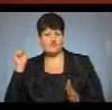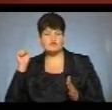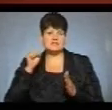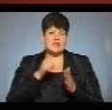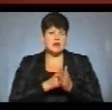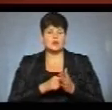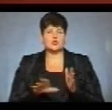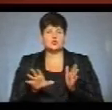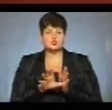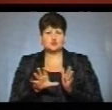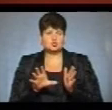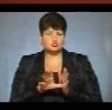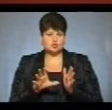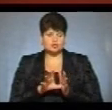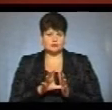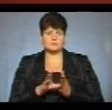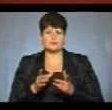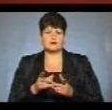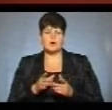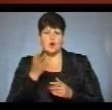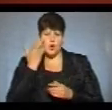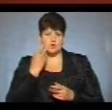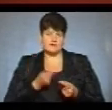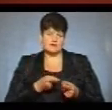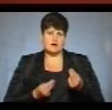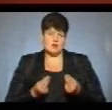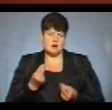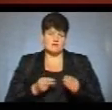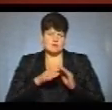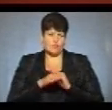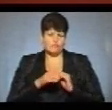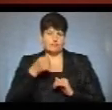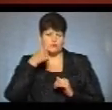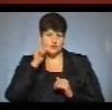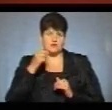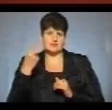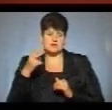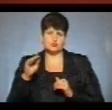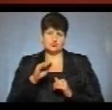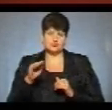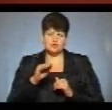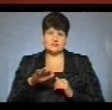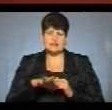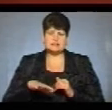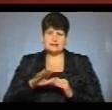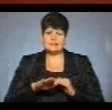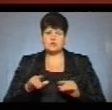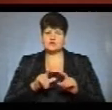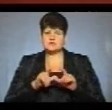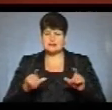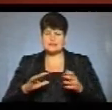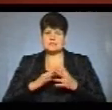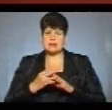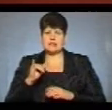у трансформаторній підстанції під час гри у хованки. Інцидент трапився вчора, 20 жовтня, на території дитячого садка в селі